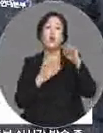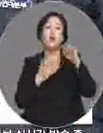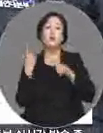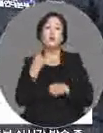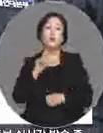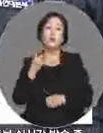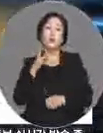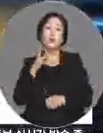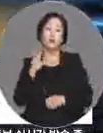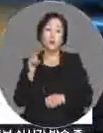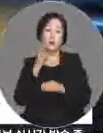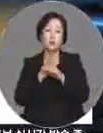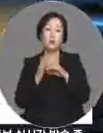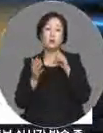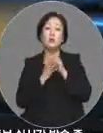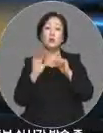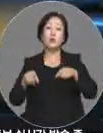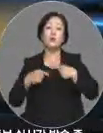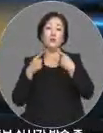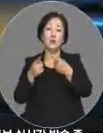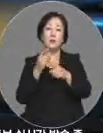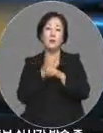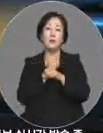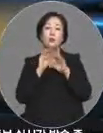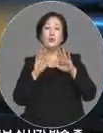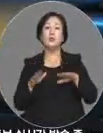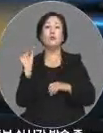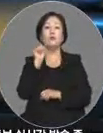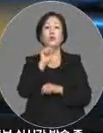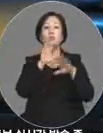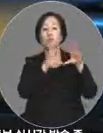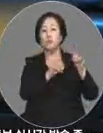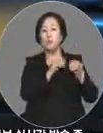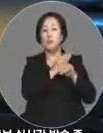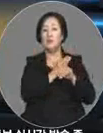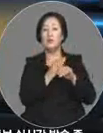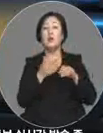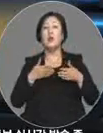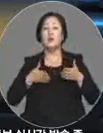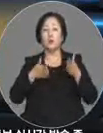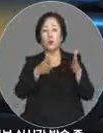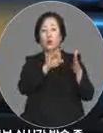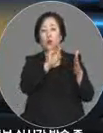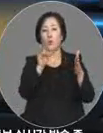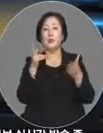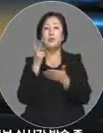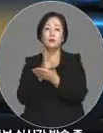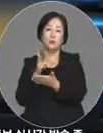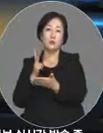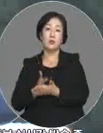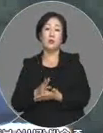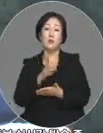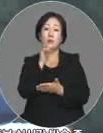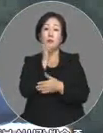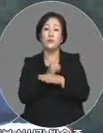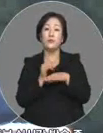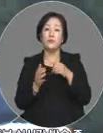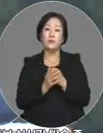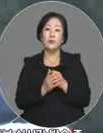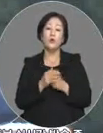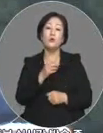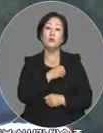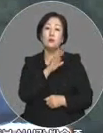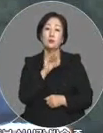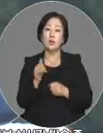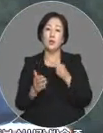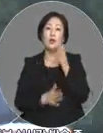절반가량인 1,200명. 파업이 시작되며 운행을 중단한 화물차들이 이렇게 도로 곳곳에 멈춰 섰습니다.